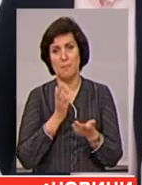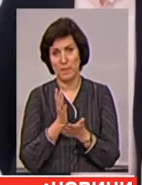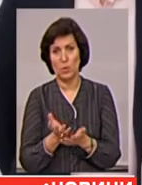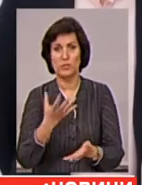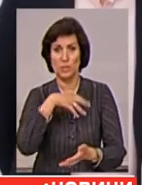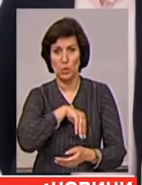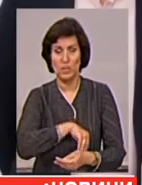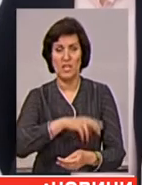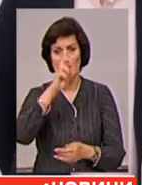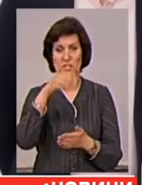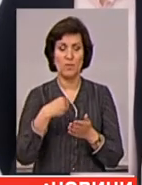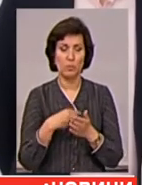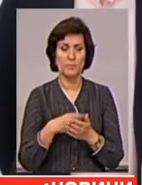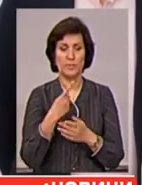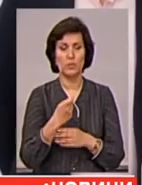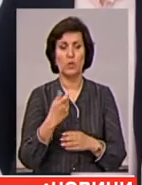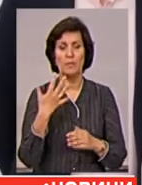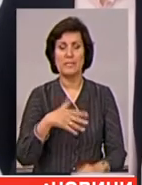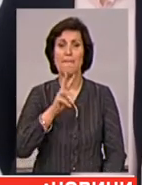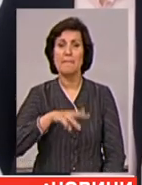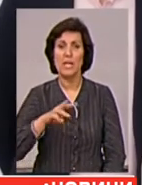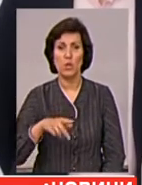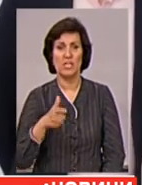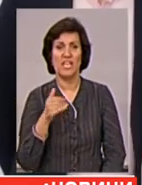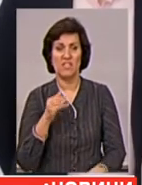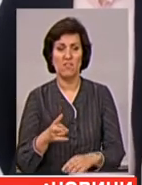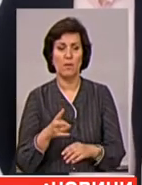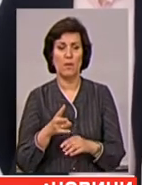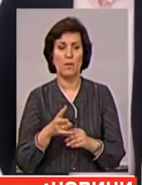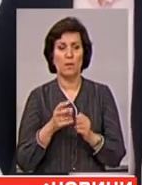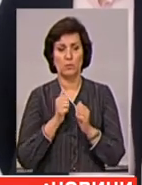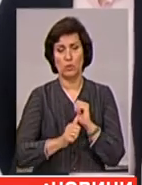дохід в державний бюджет десь близько 150 мільйонів гривень по року.